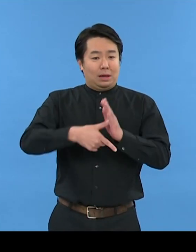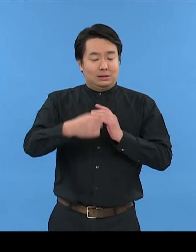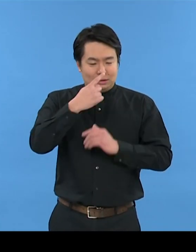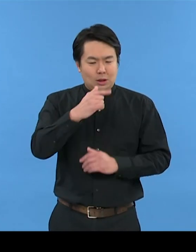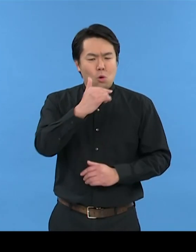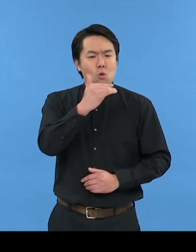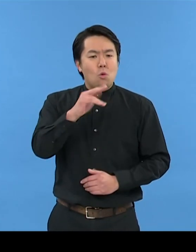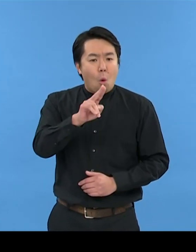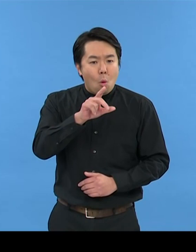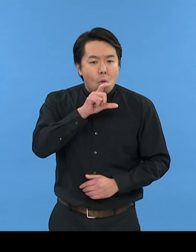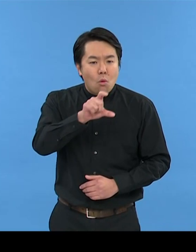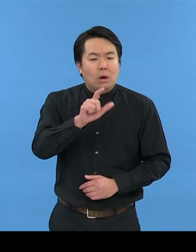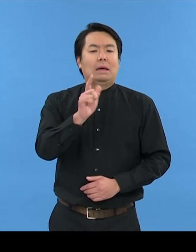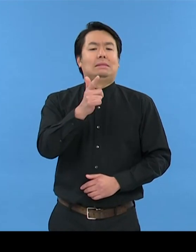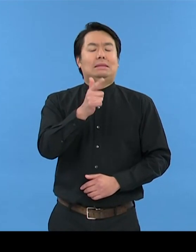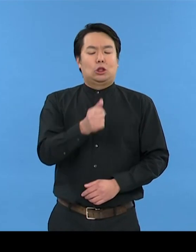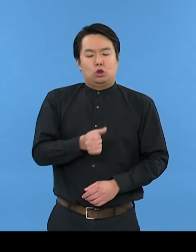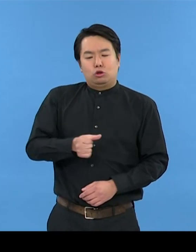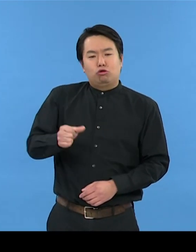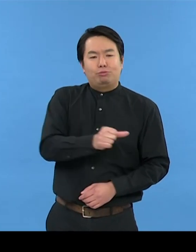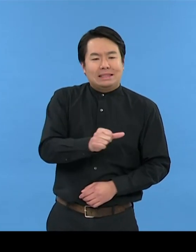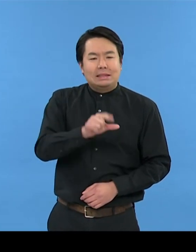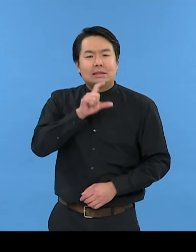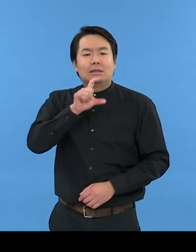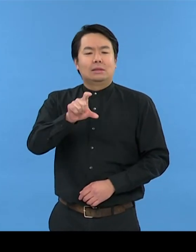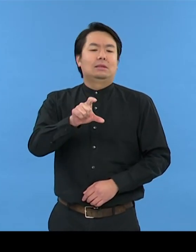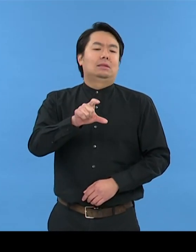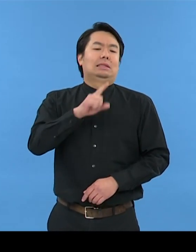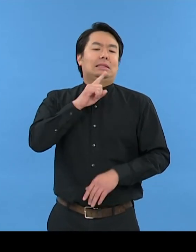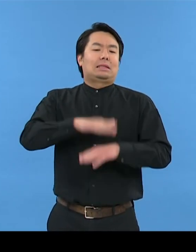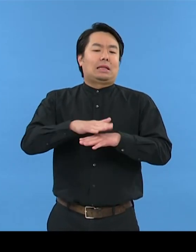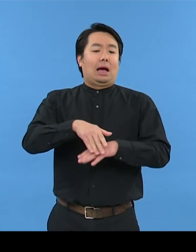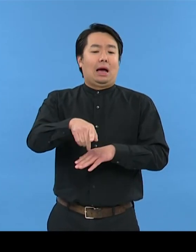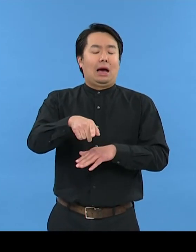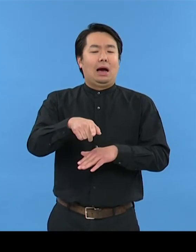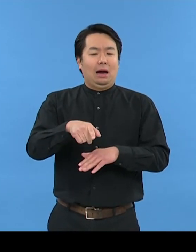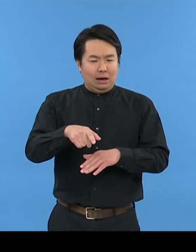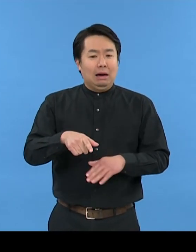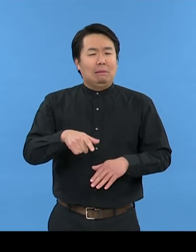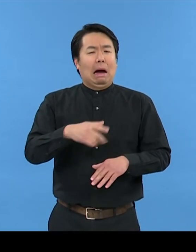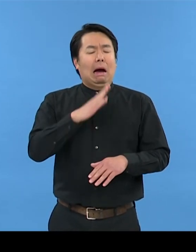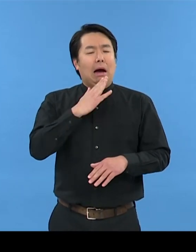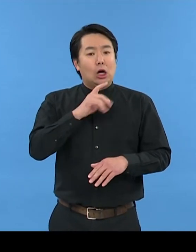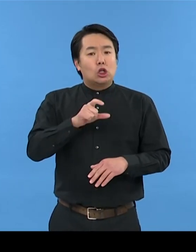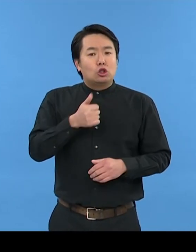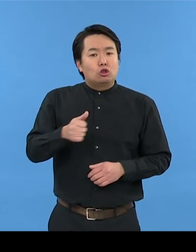5ではなくキリスト教の場合ですともちろん罪という言葉で